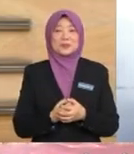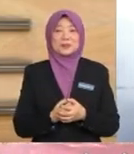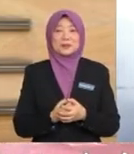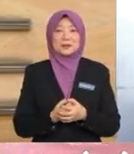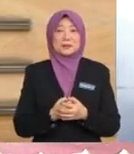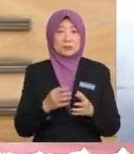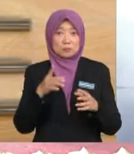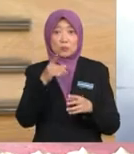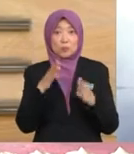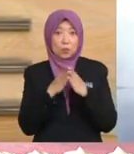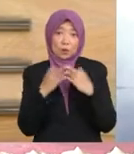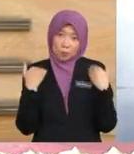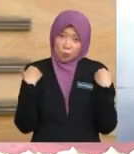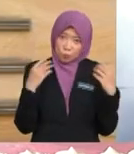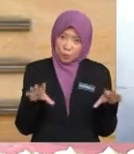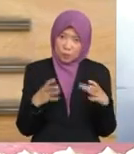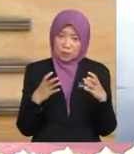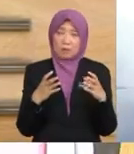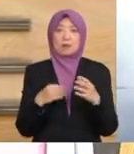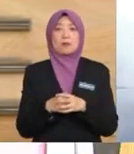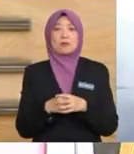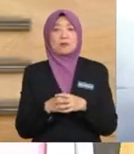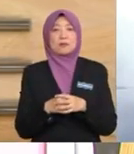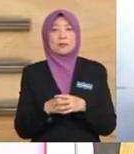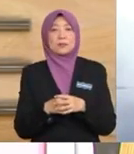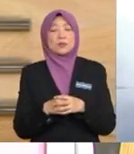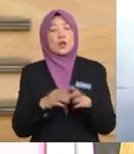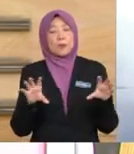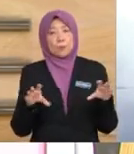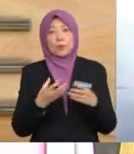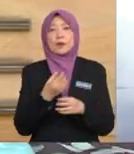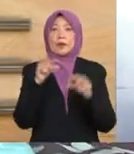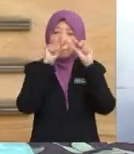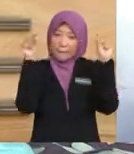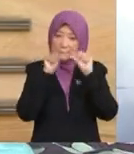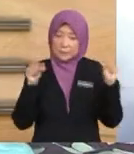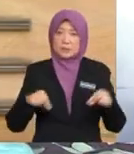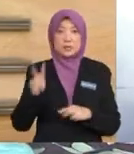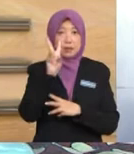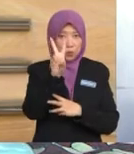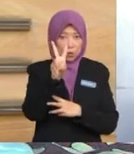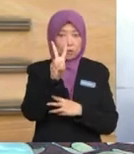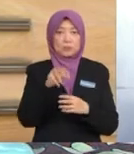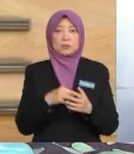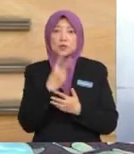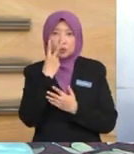cikgu. Okey, seterusnya. Okey, seterusnya kita nak buat lapisan yang kedua. Tapi cuba Rina tengok